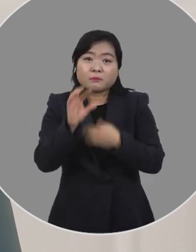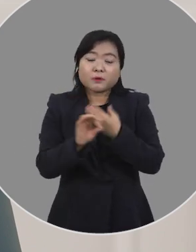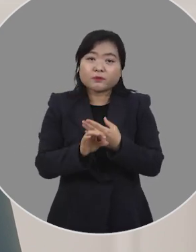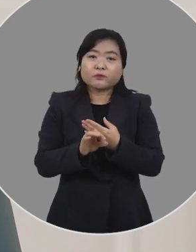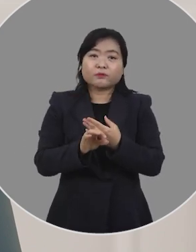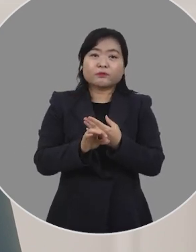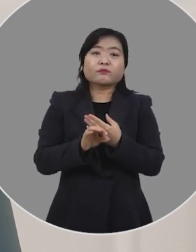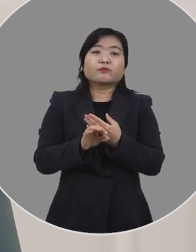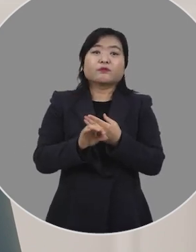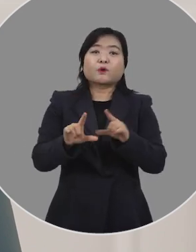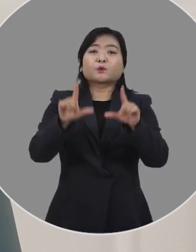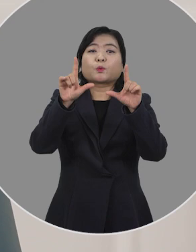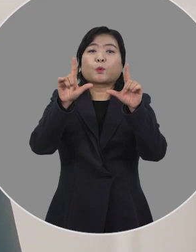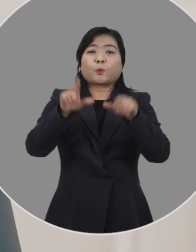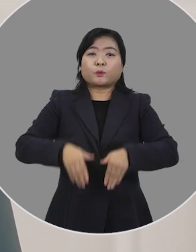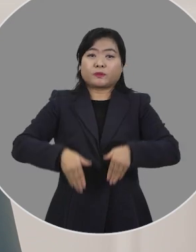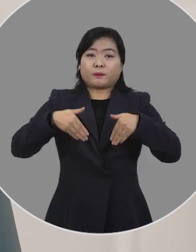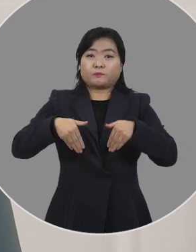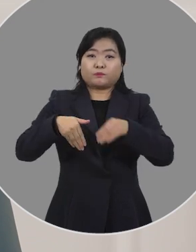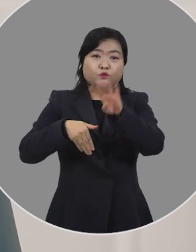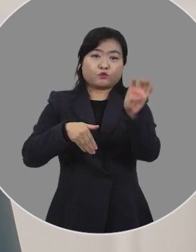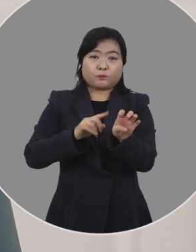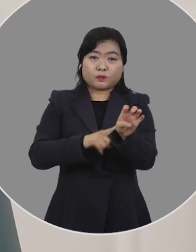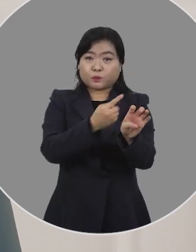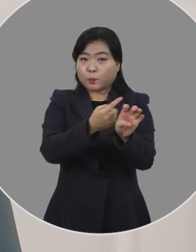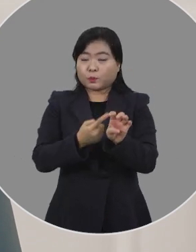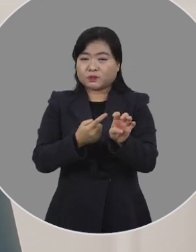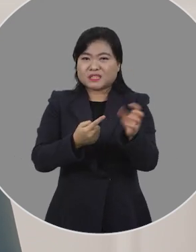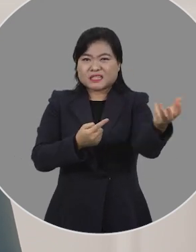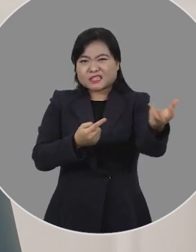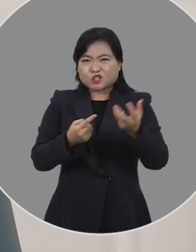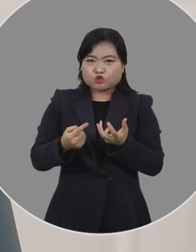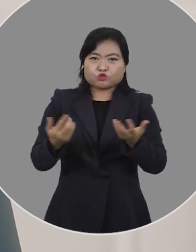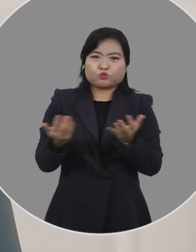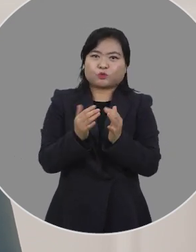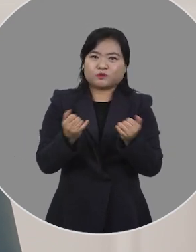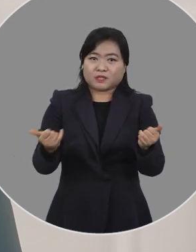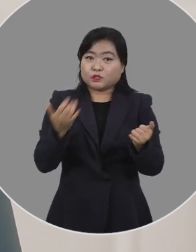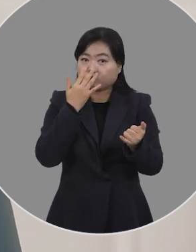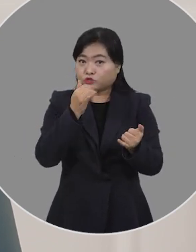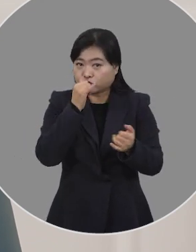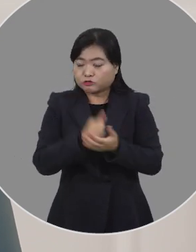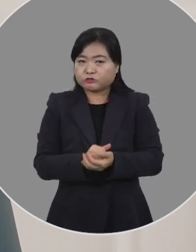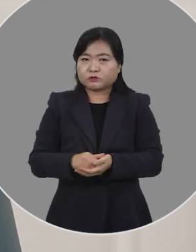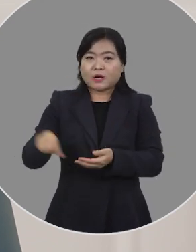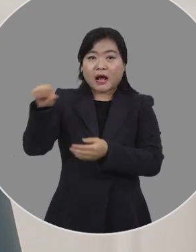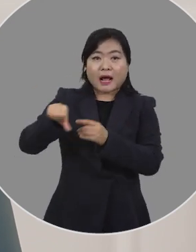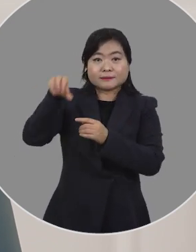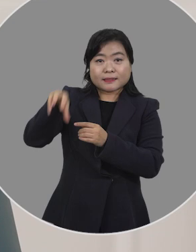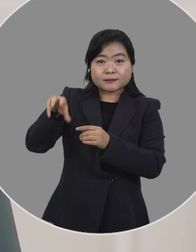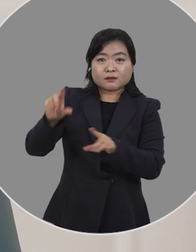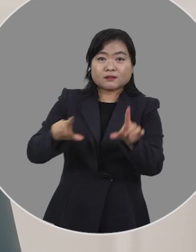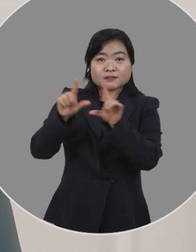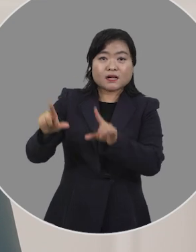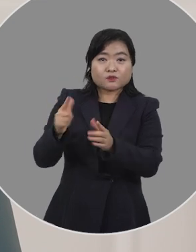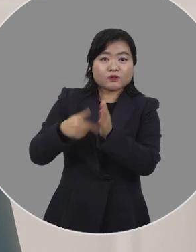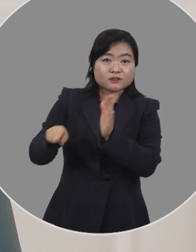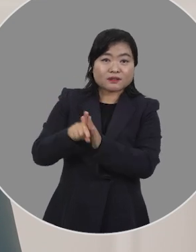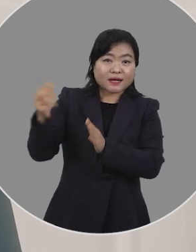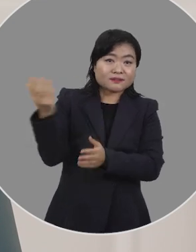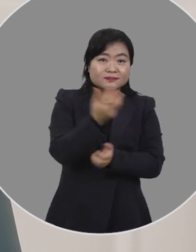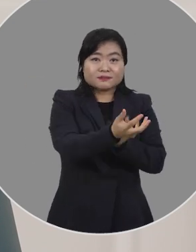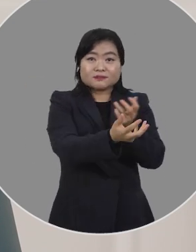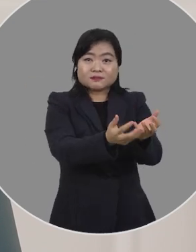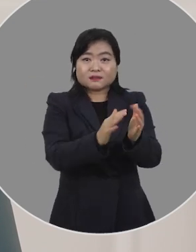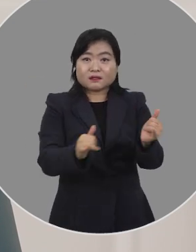하면 동남 유럽에서 온 그 이주 노동자들일 수 있고요. 또 이제 아시아에서 살기